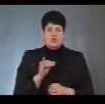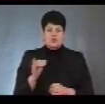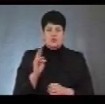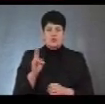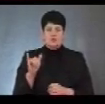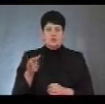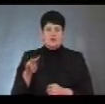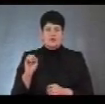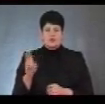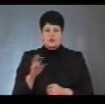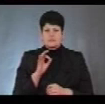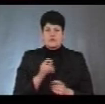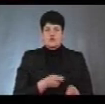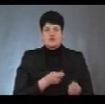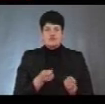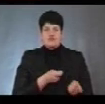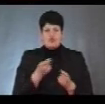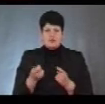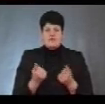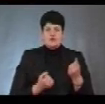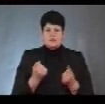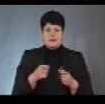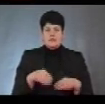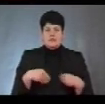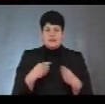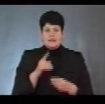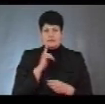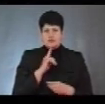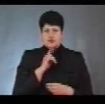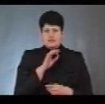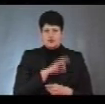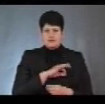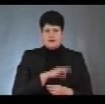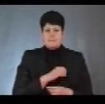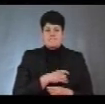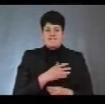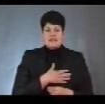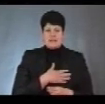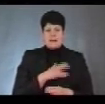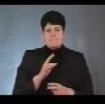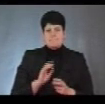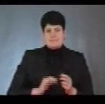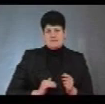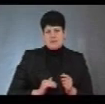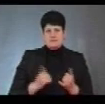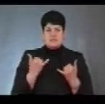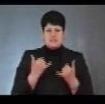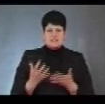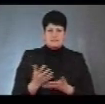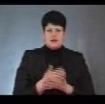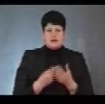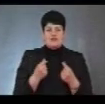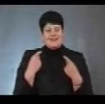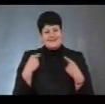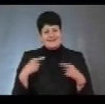Кулик розповів, розвозять обіди на автомобілі, які їм надав у тимчасове користування приватний підприємець. Зараз збирають кошти на